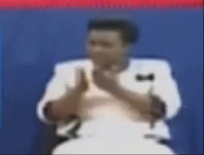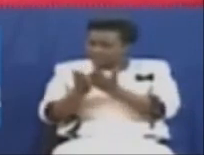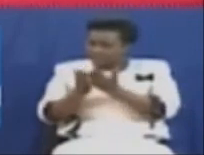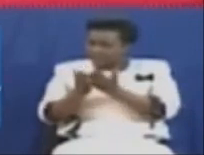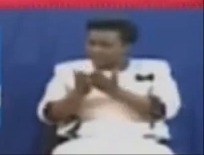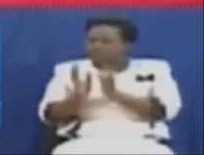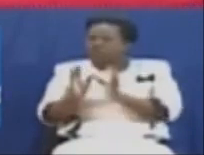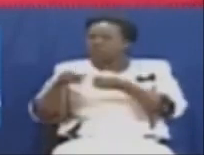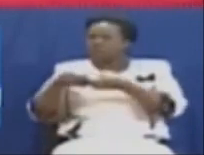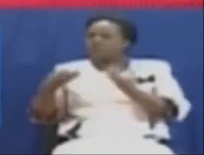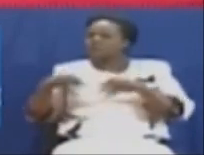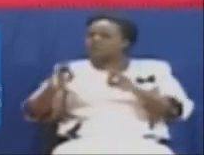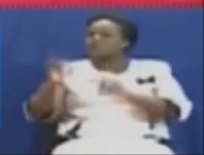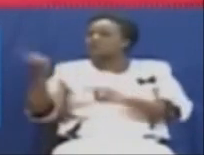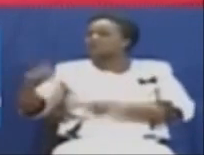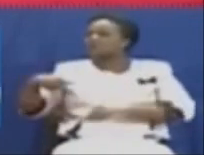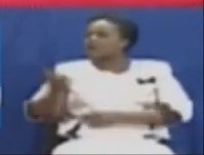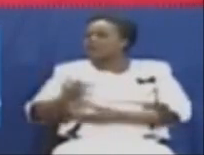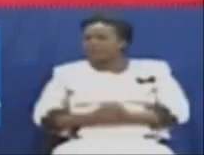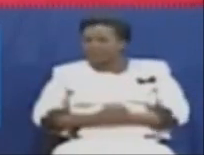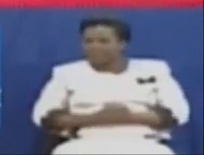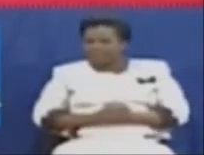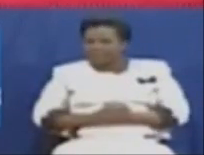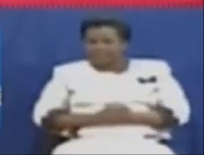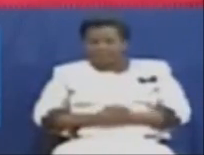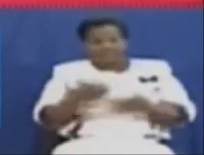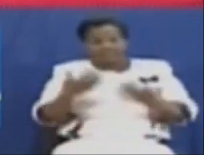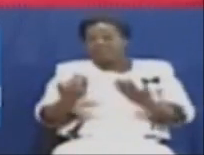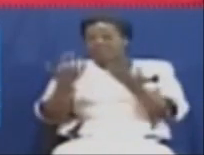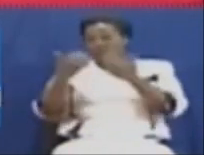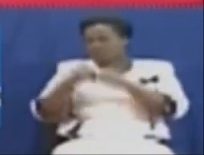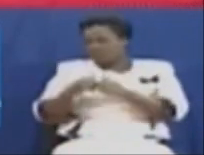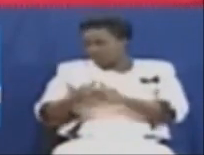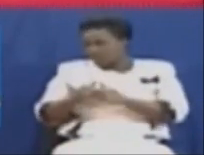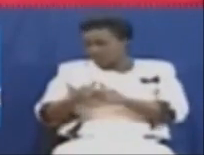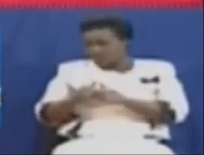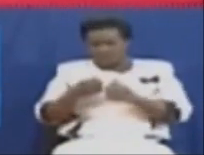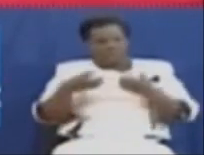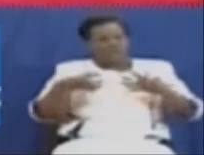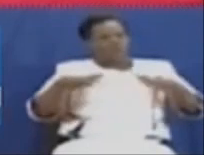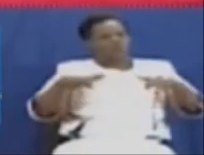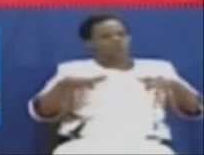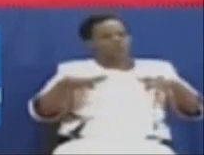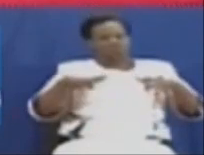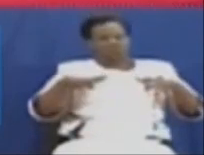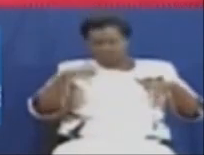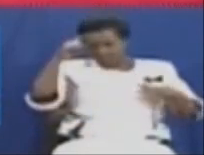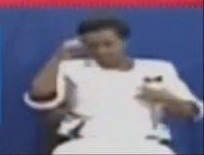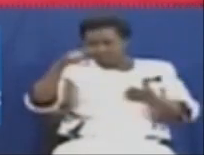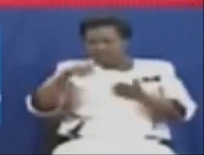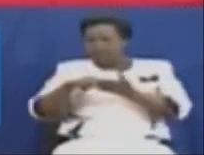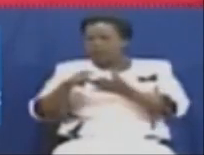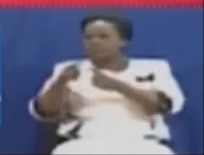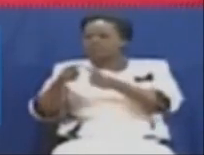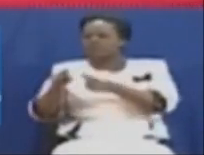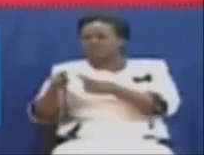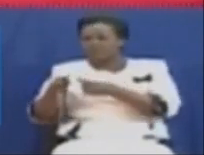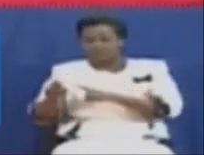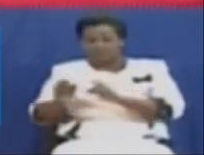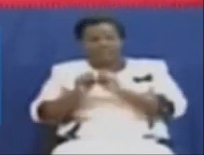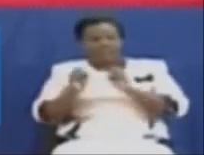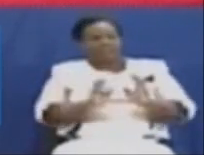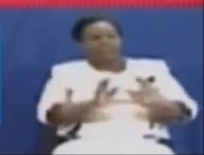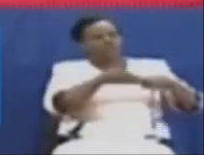Sasa kunaweza kuwa kuna tofauti ya neno huru, hili linataka litambulike vipi, lakini chombo kipo,